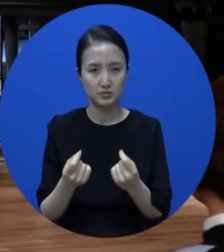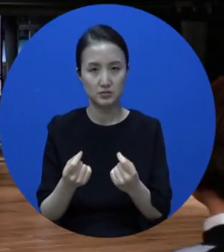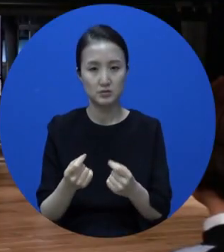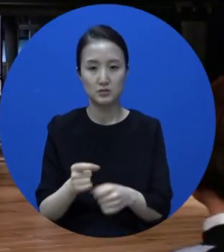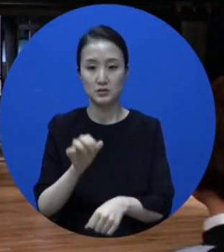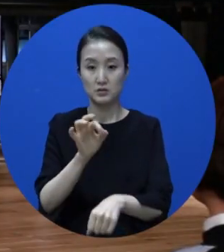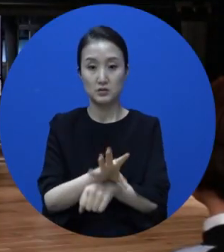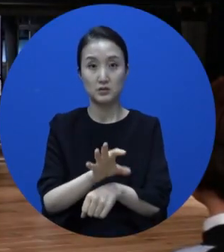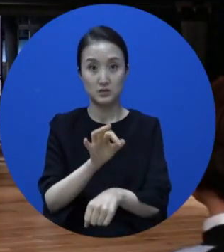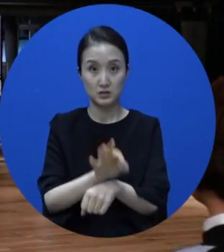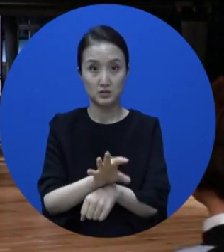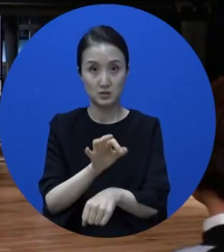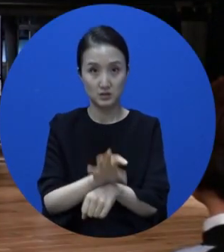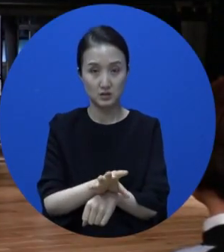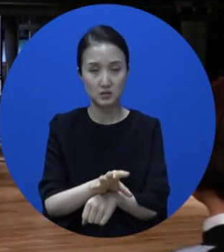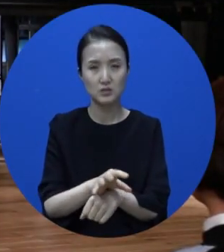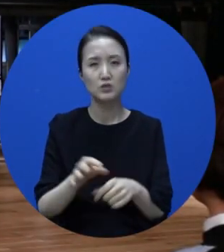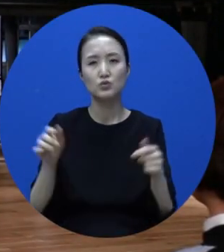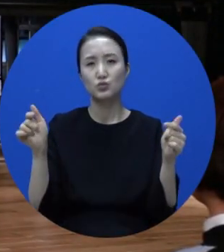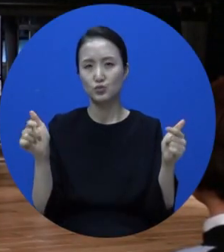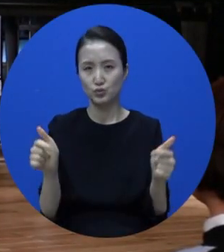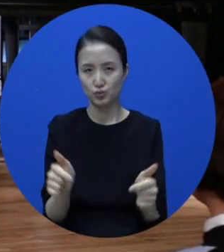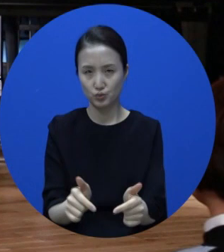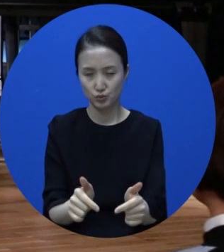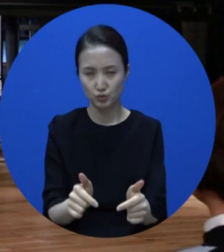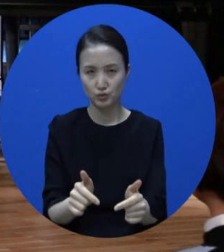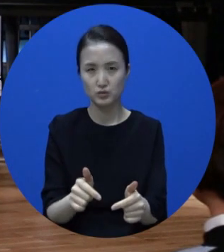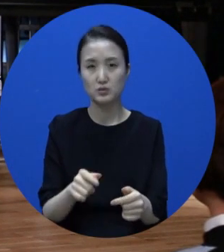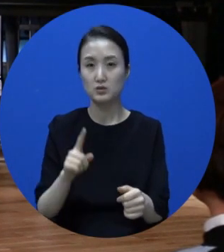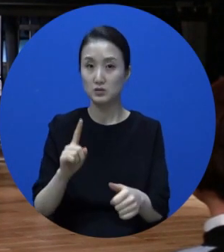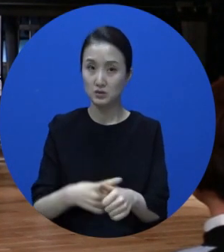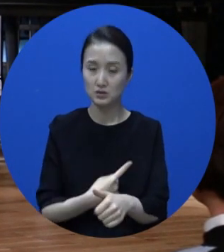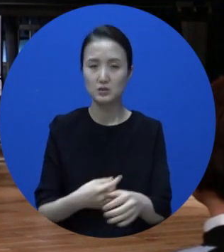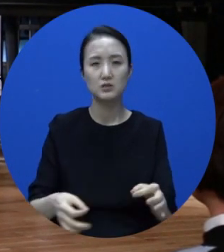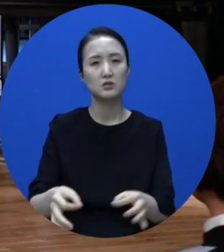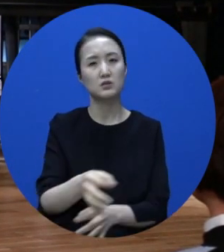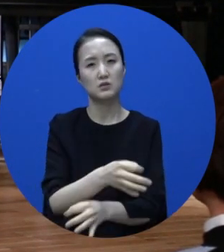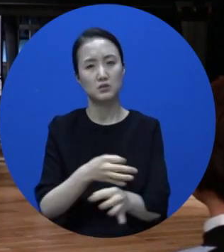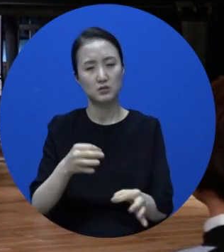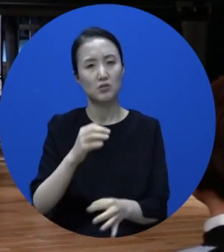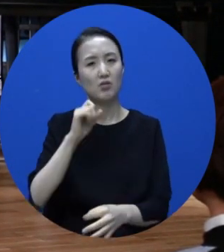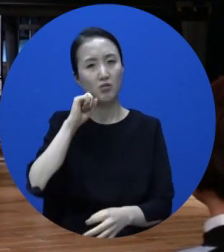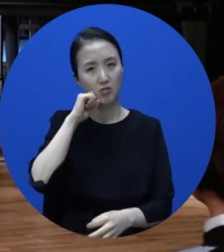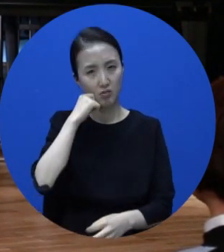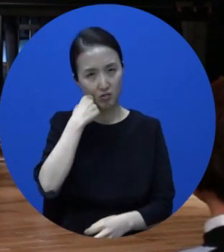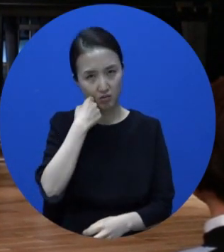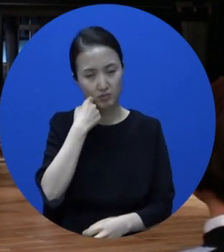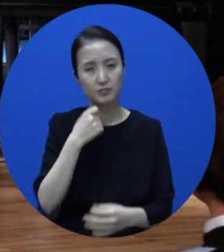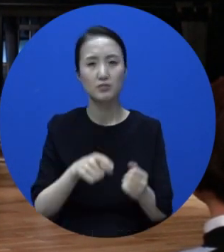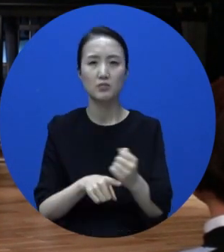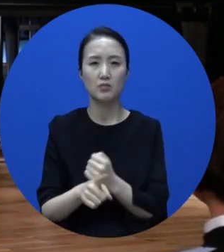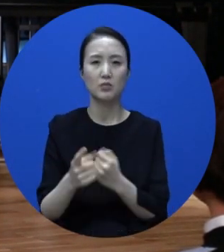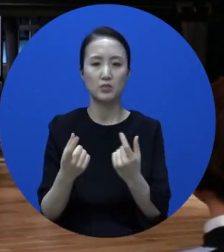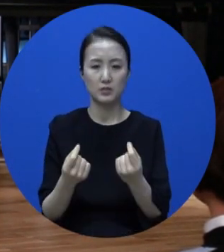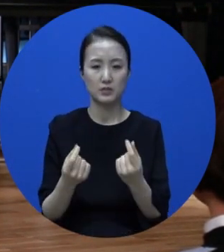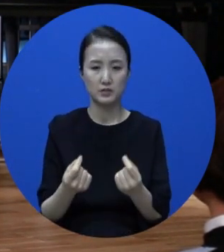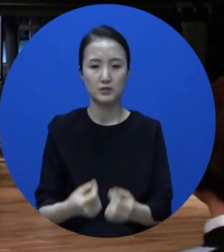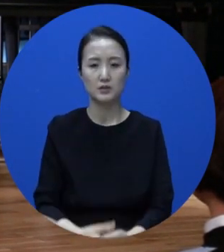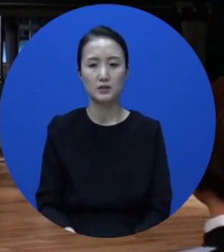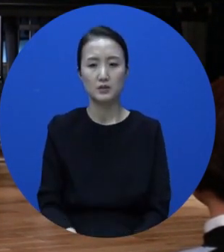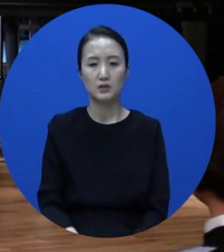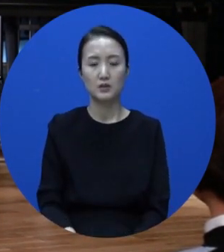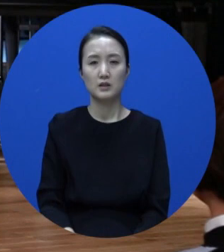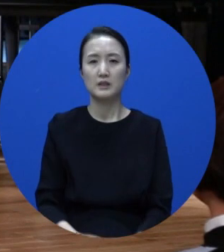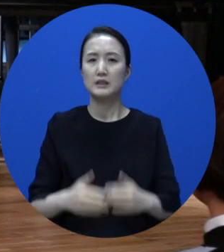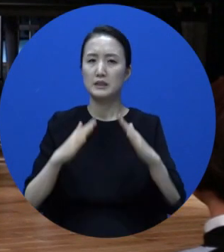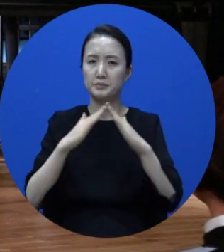소비 마저도 구조적으로 침체되는 경향이 있다 물론 이 이유를 뭐 여러가지 조사해보면 가계부채